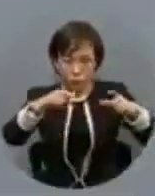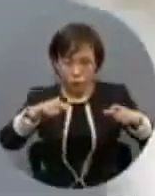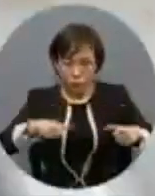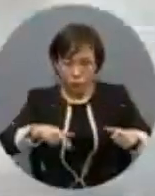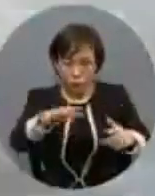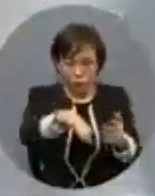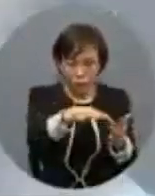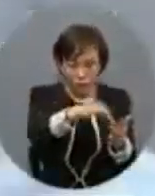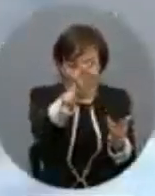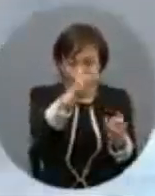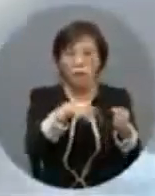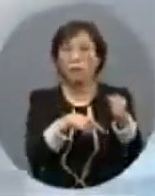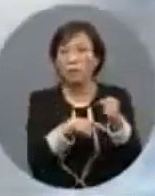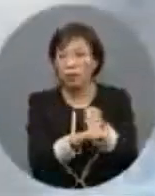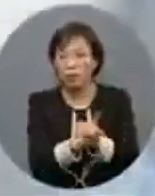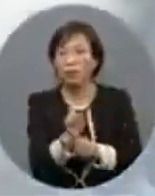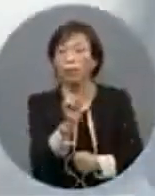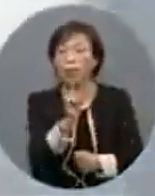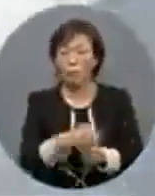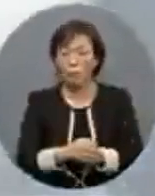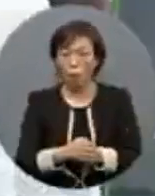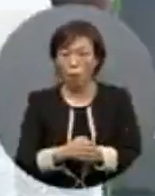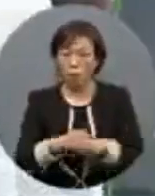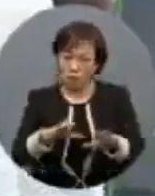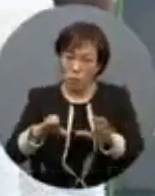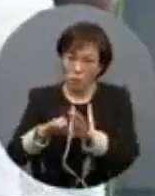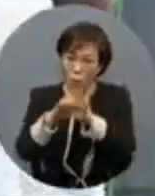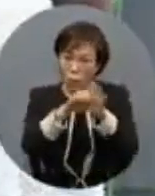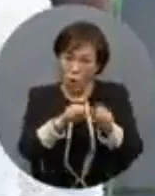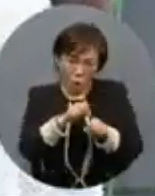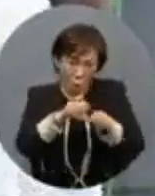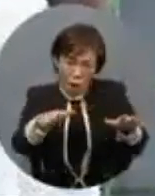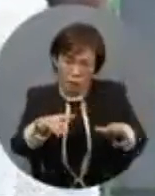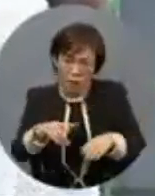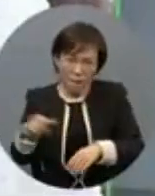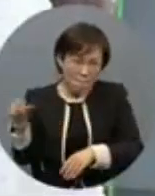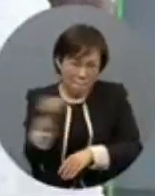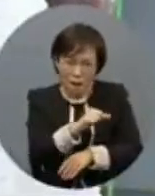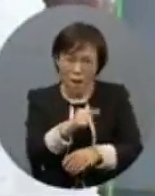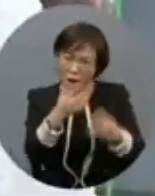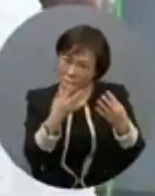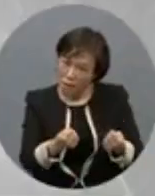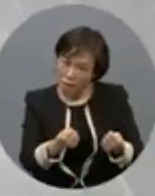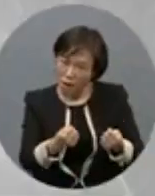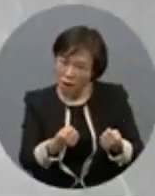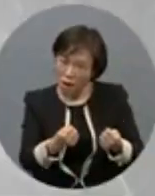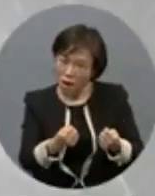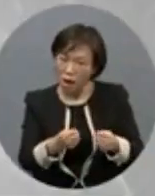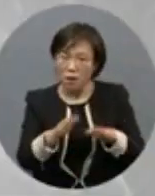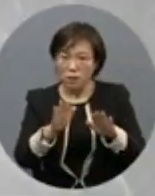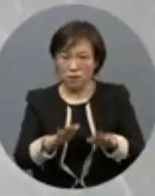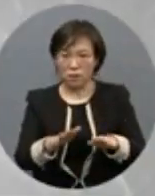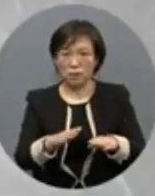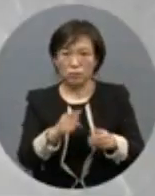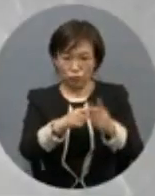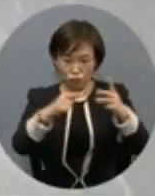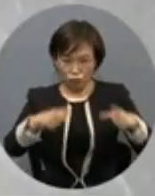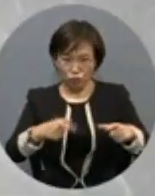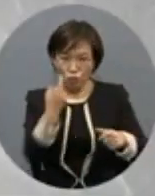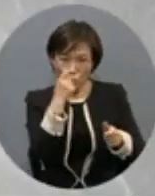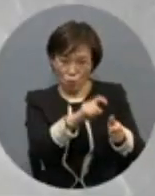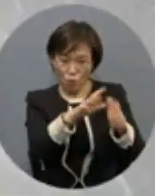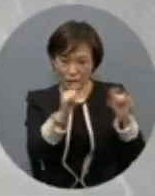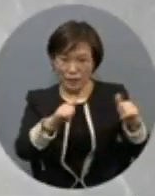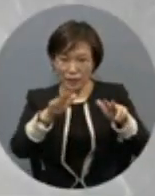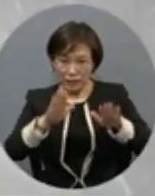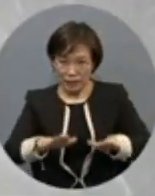신속 항원 검사를 선택할 수밖에 없을 만큼 콜은 알고 확산 3가 심각한 지를 따져봐야 하는데 울주군의 코로나 7 확진